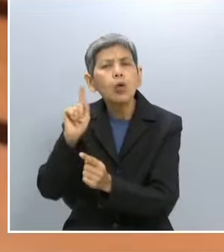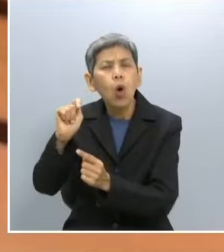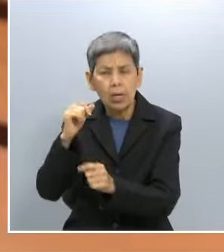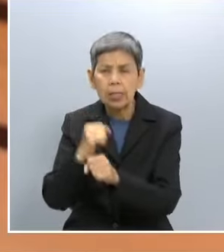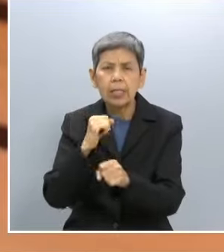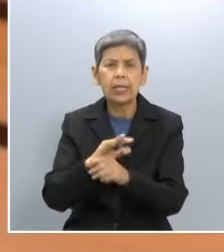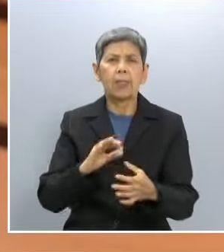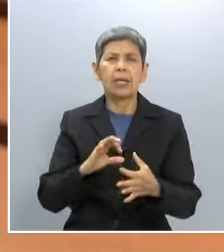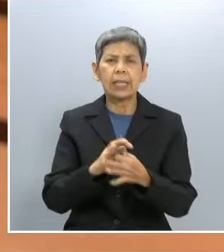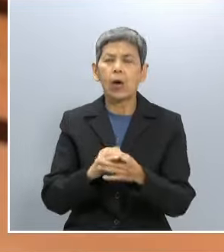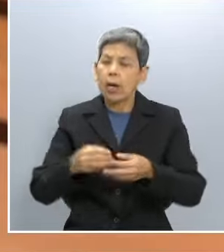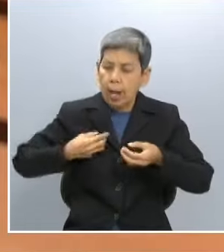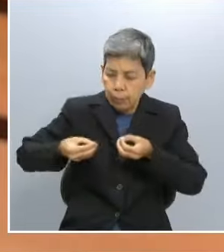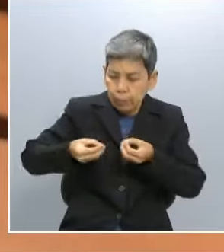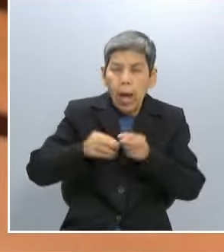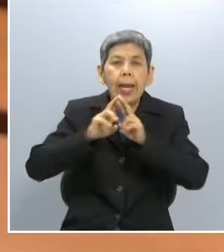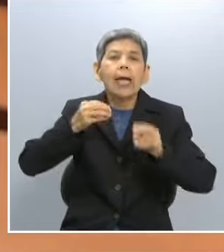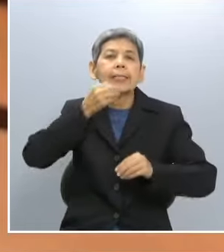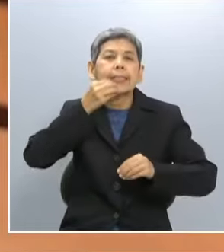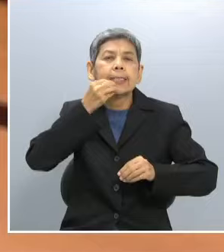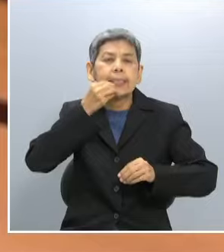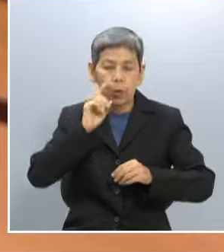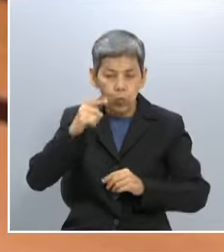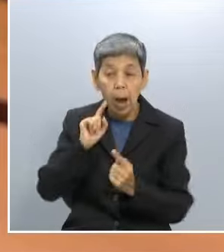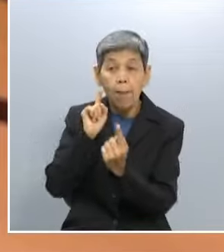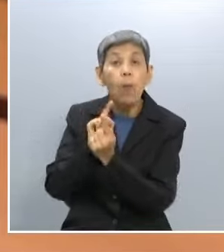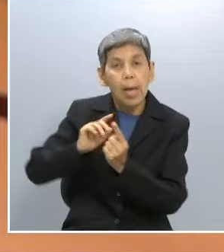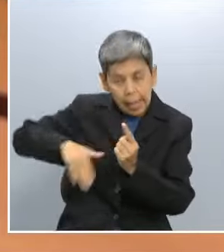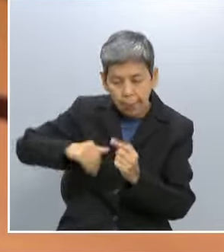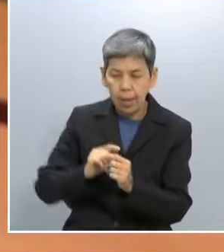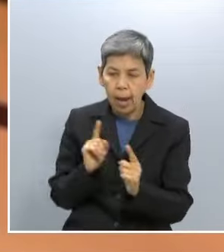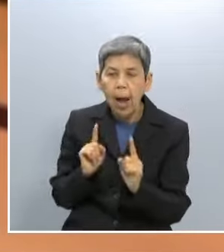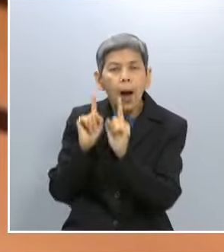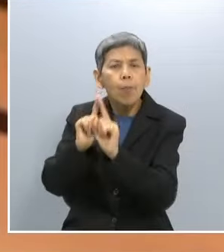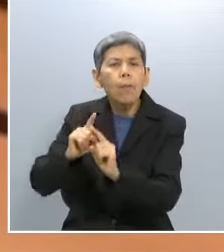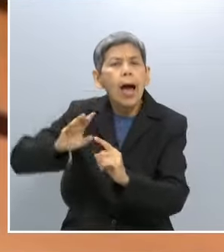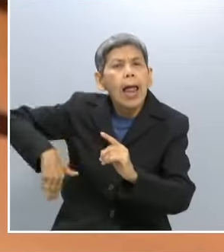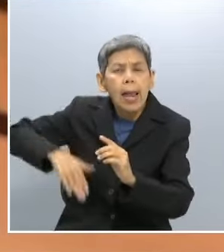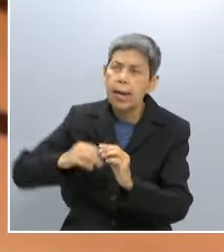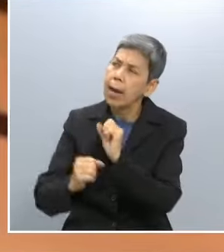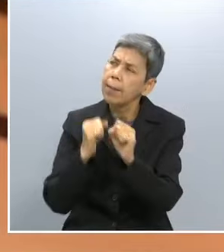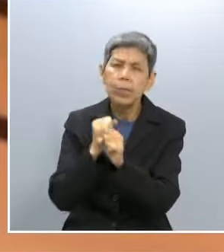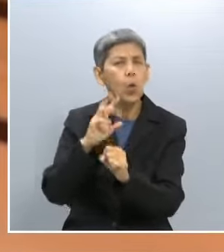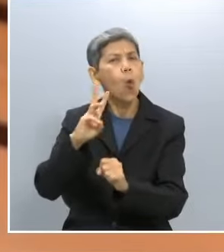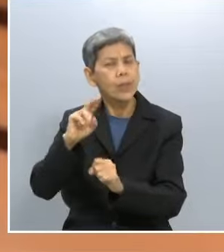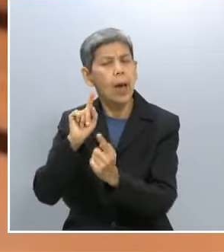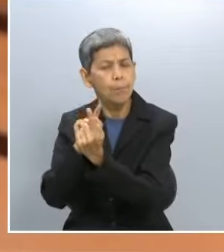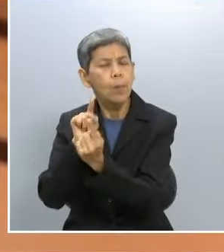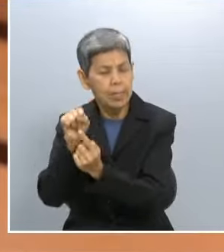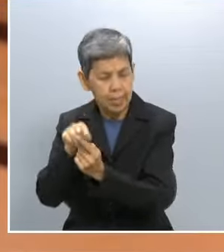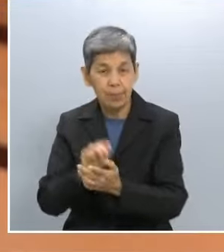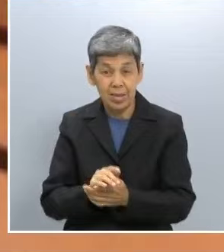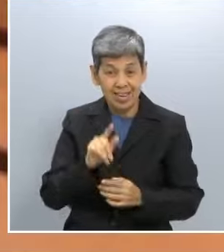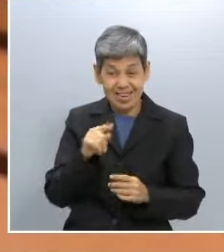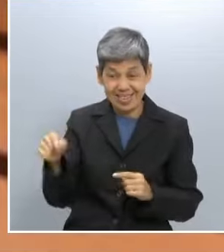อดีตหุ้นส่วนร้านอาหารกับตนส่วนนุ่นมารู้จักที่หลังนุ่นเพิ่งจะมาคบกับทอยตอนต้นปี64ก่อนหน้าที่ทอยจะ